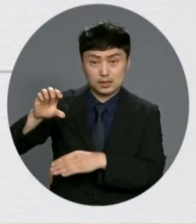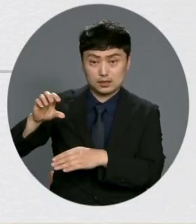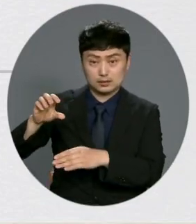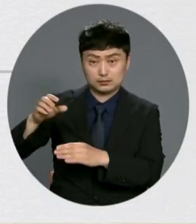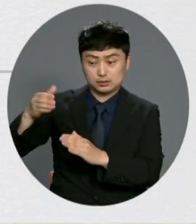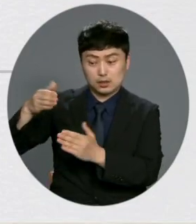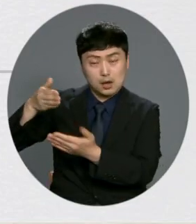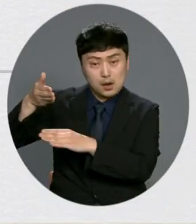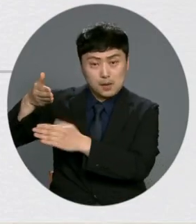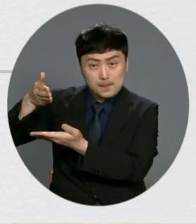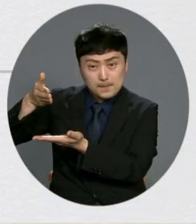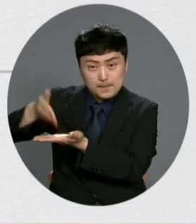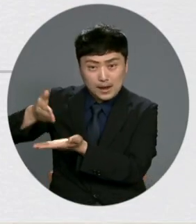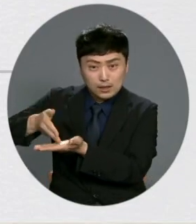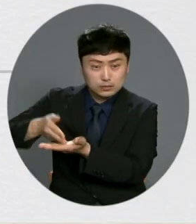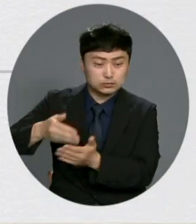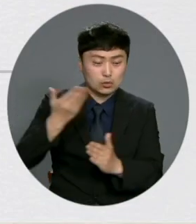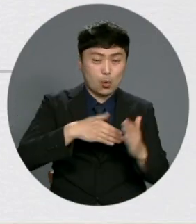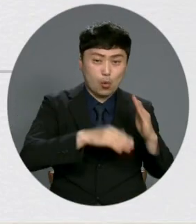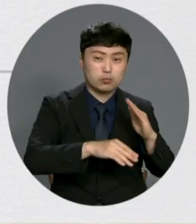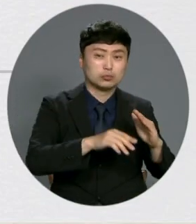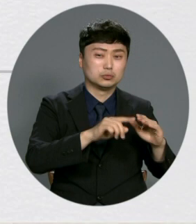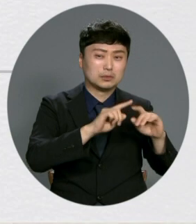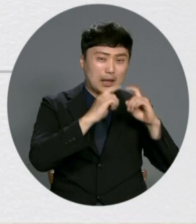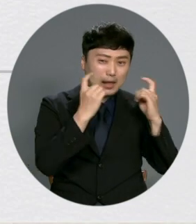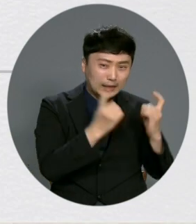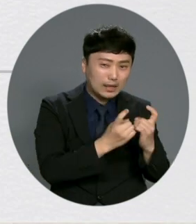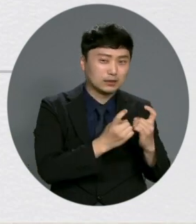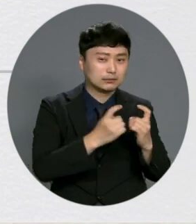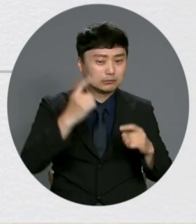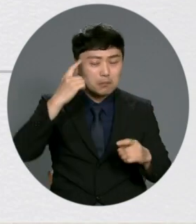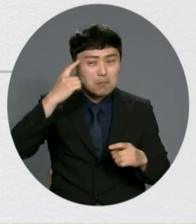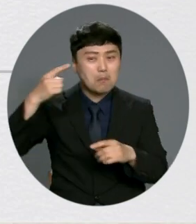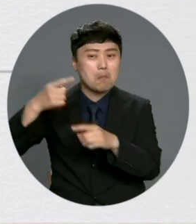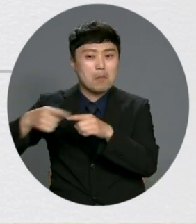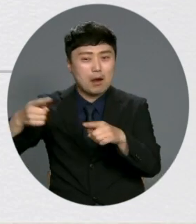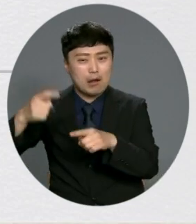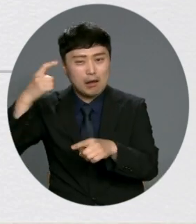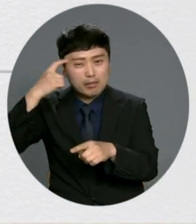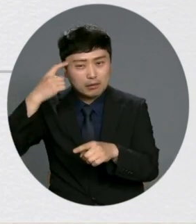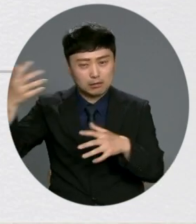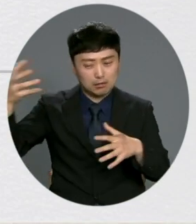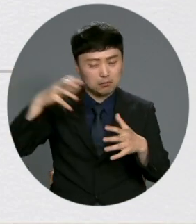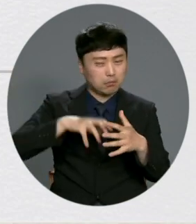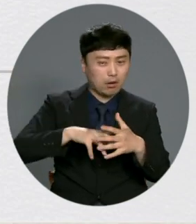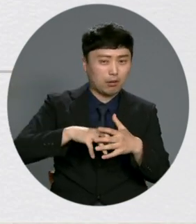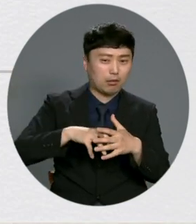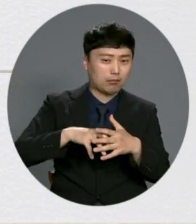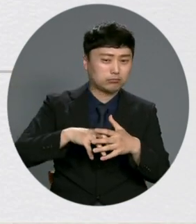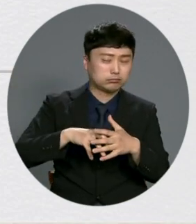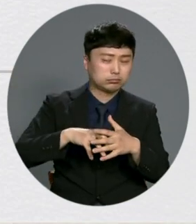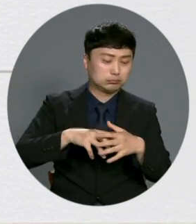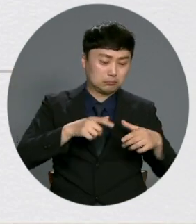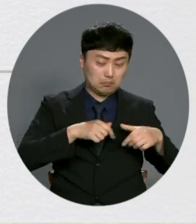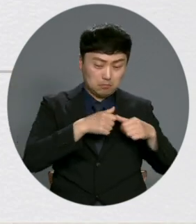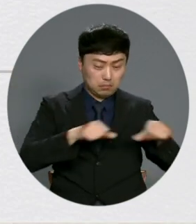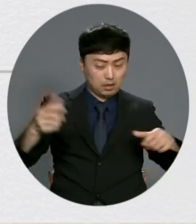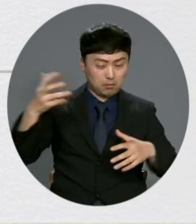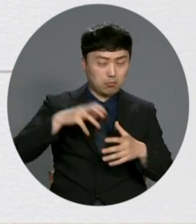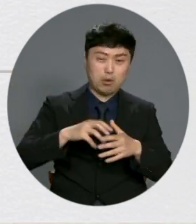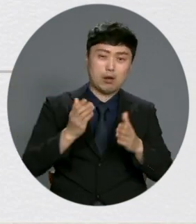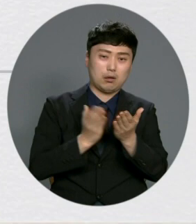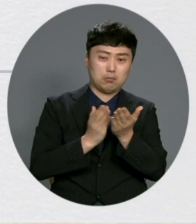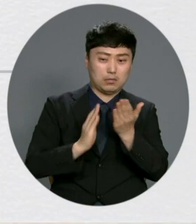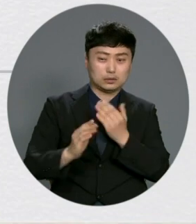공무원에 대한 공격을 한 것은 아닌데다가 주관적 평가나 의견은 사실의 적시와는 전혀 달라서 명예훼손의 대상이 되지도 않는데